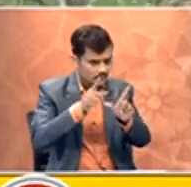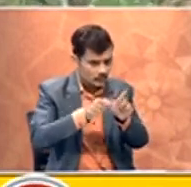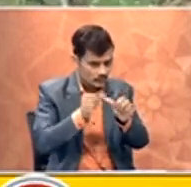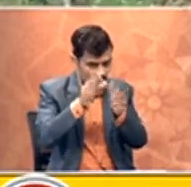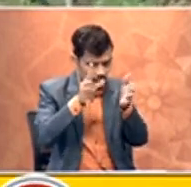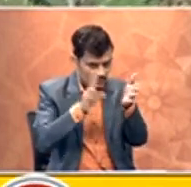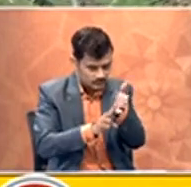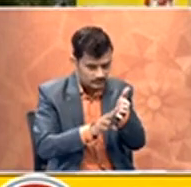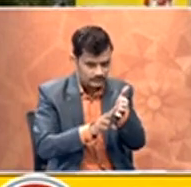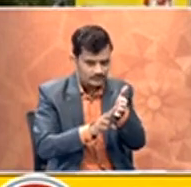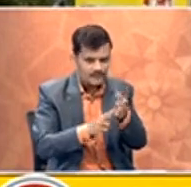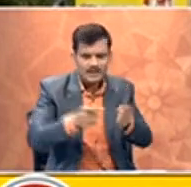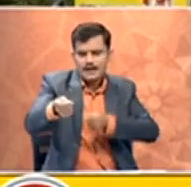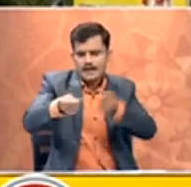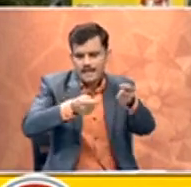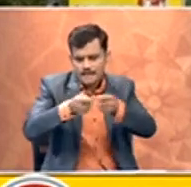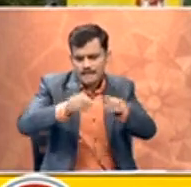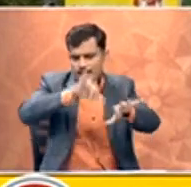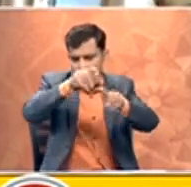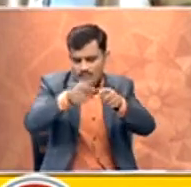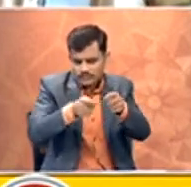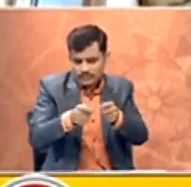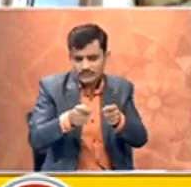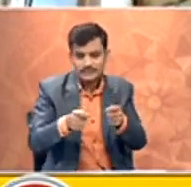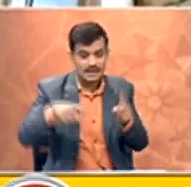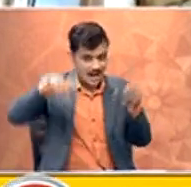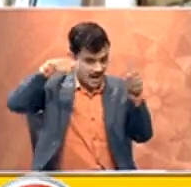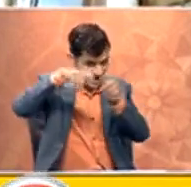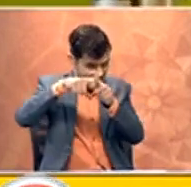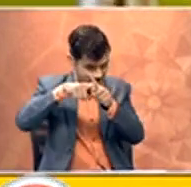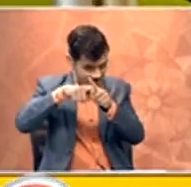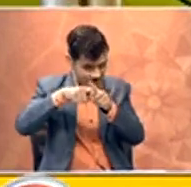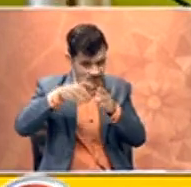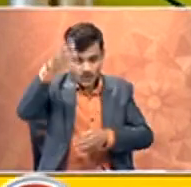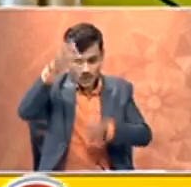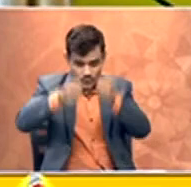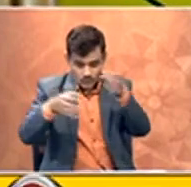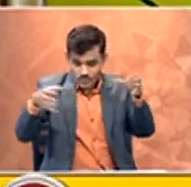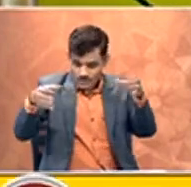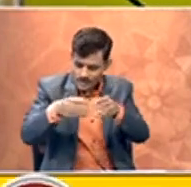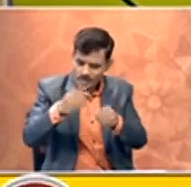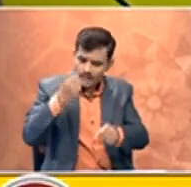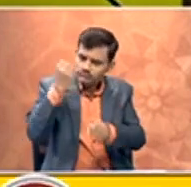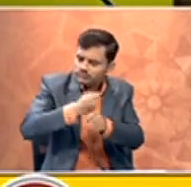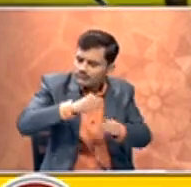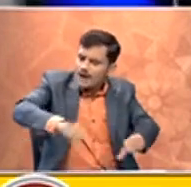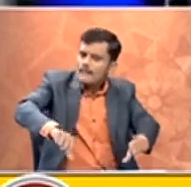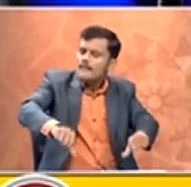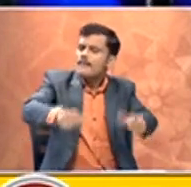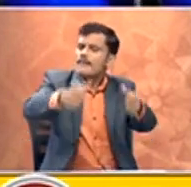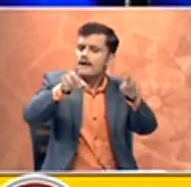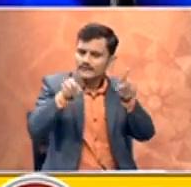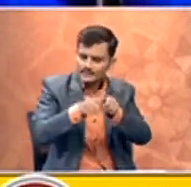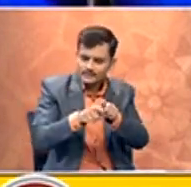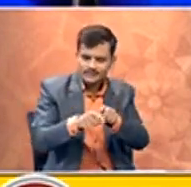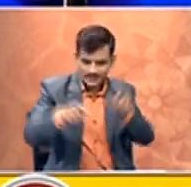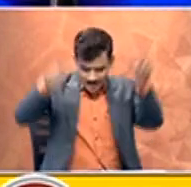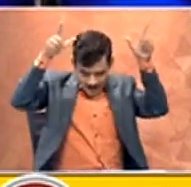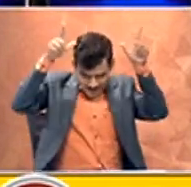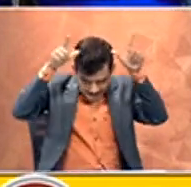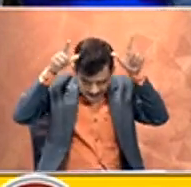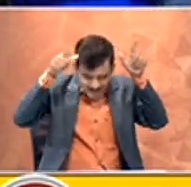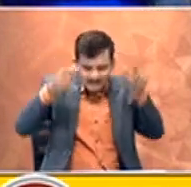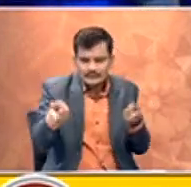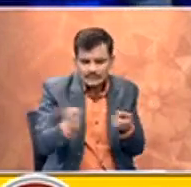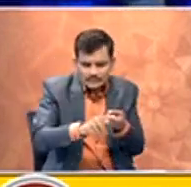है। केरला की मलाबार मिल्क यूनियन डेयरी का प्रयास भी बेहद अनूठा है। ये पशुओं की बीमारियों के इलाज